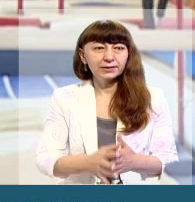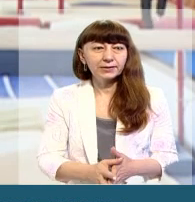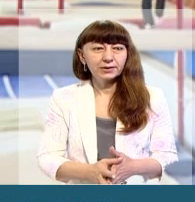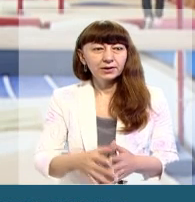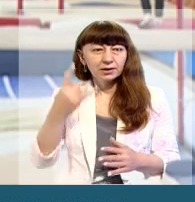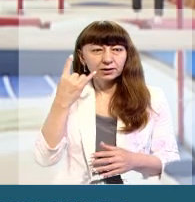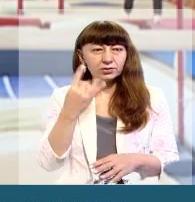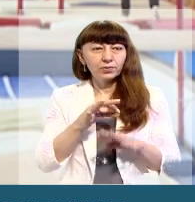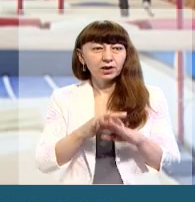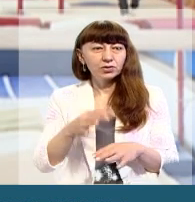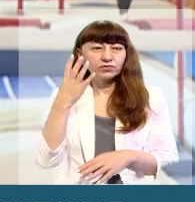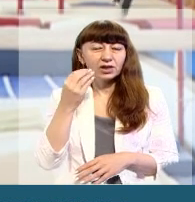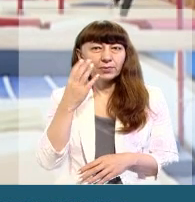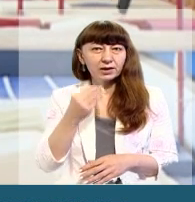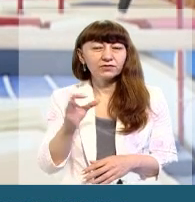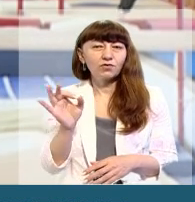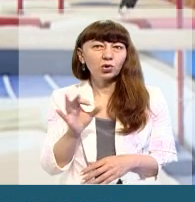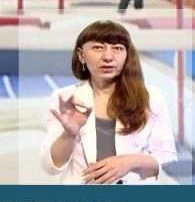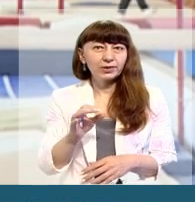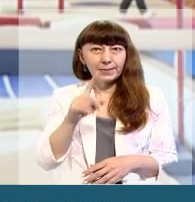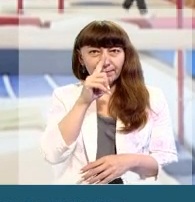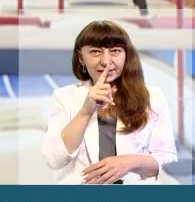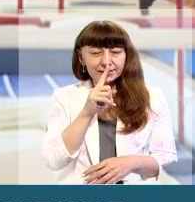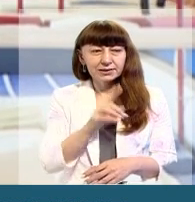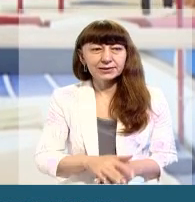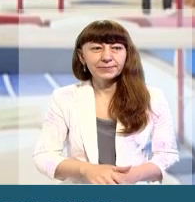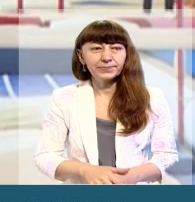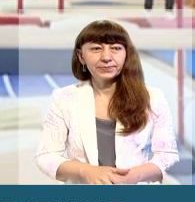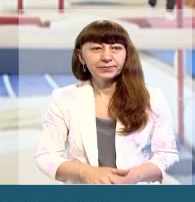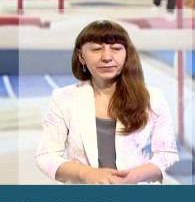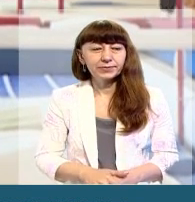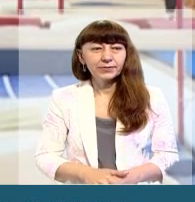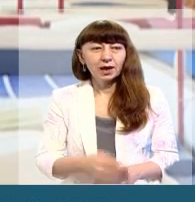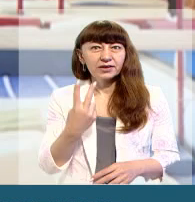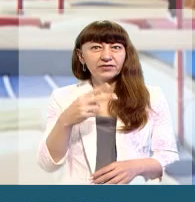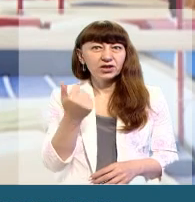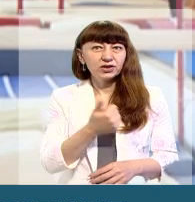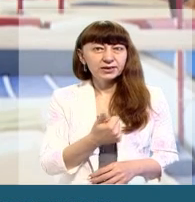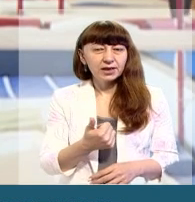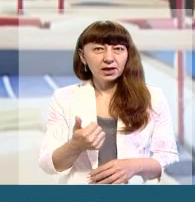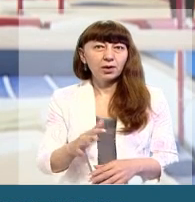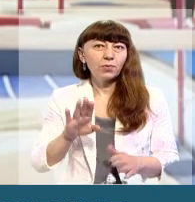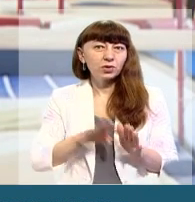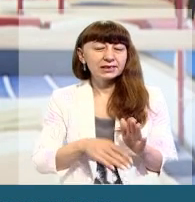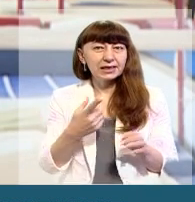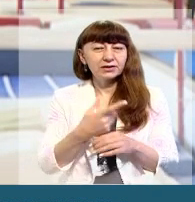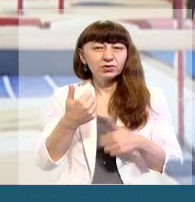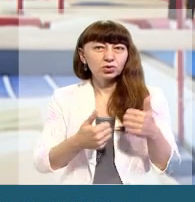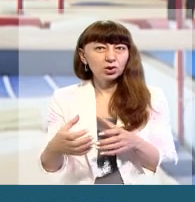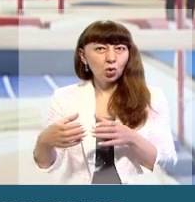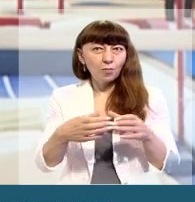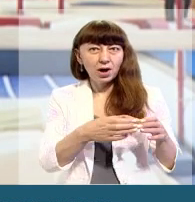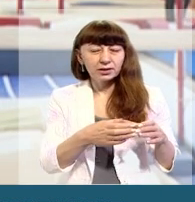Казахстан, который пройдет в Алмате в октябре месяце. Буквально еще две недели. После этого турнира команда